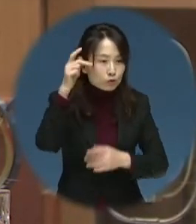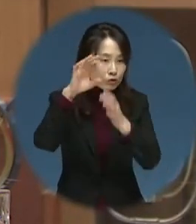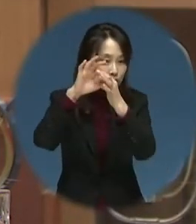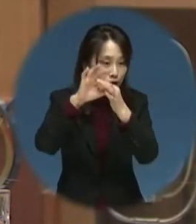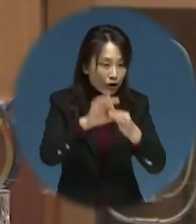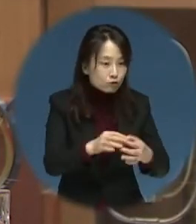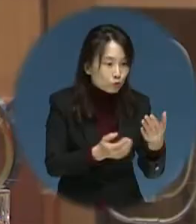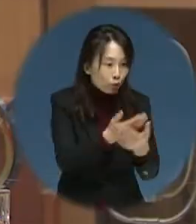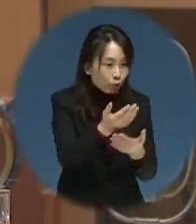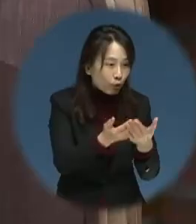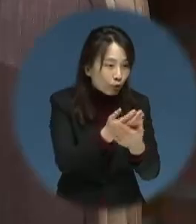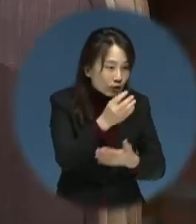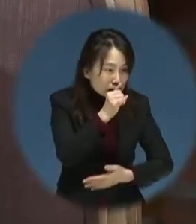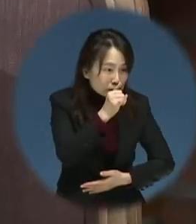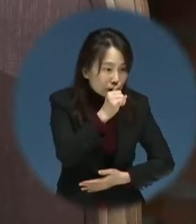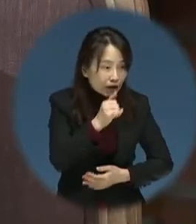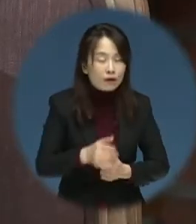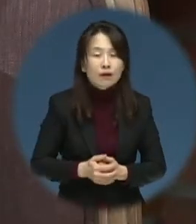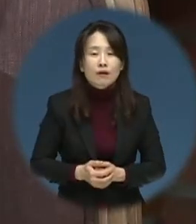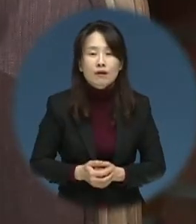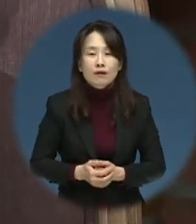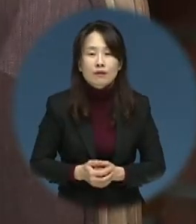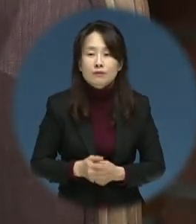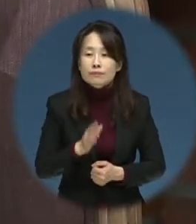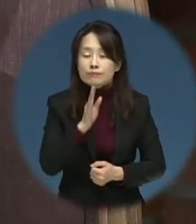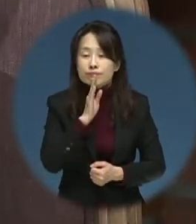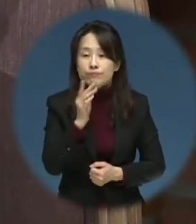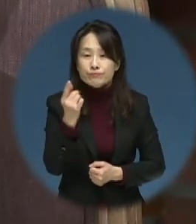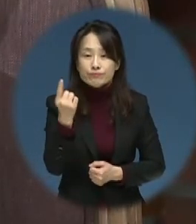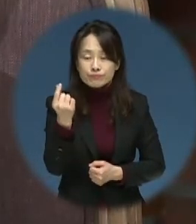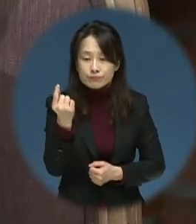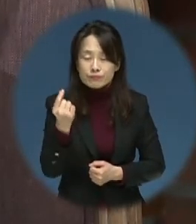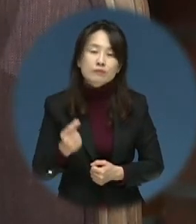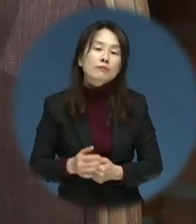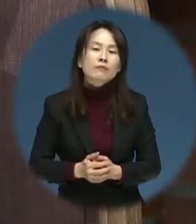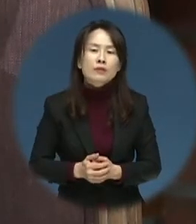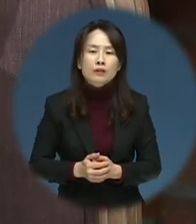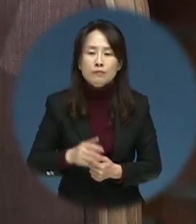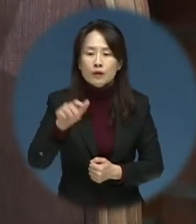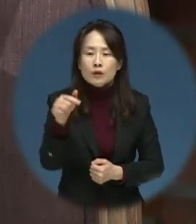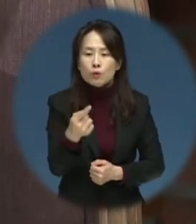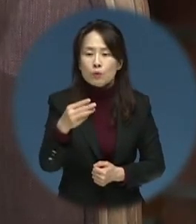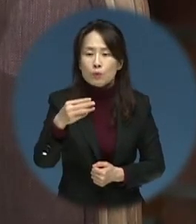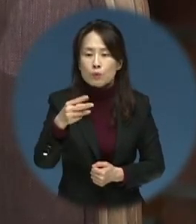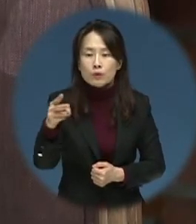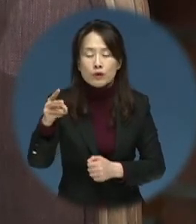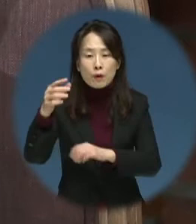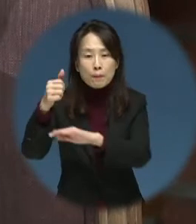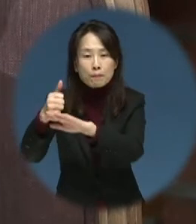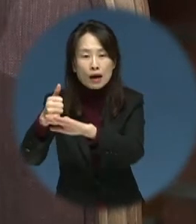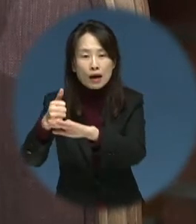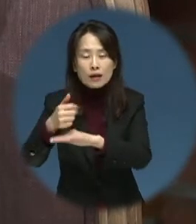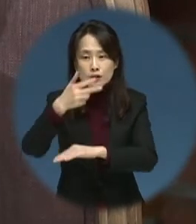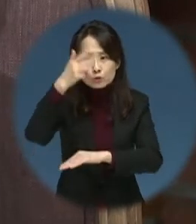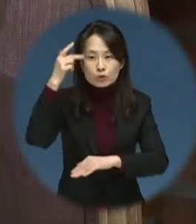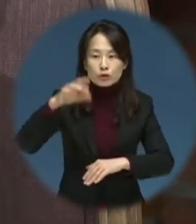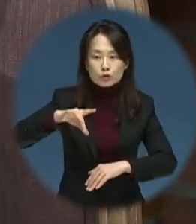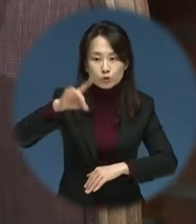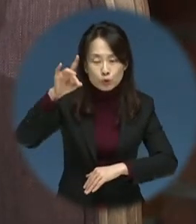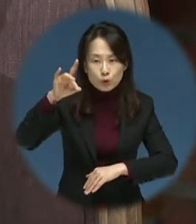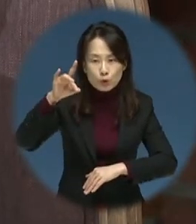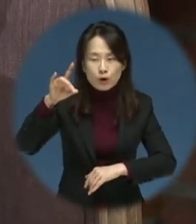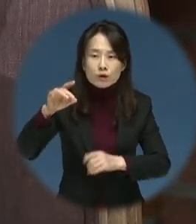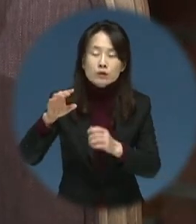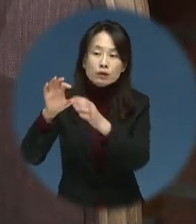이어집니까? 그렇습니다. 그게 그런 이제 접촉이 고려 말, 조선 초, 세종 때까지 굉장히